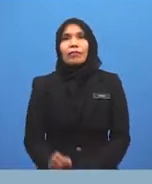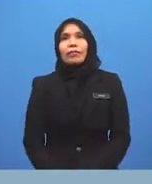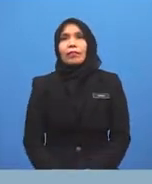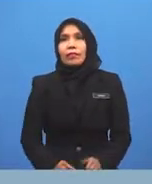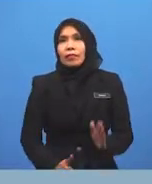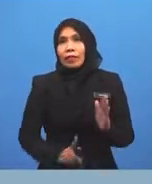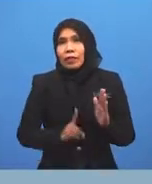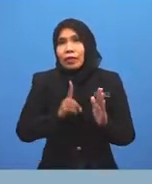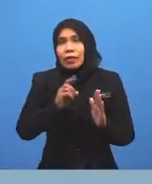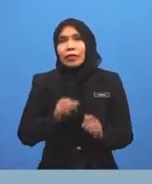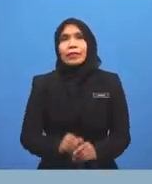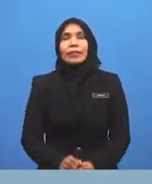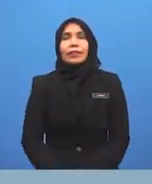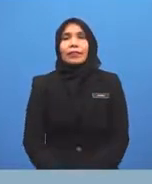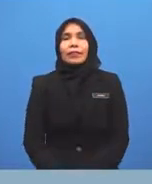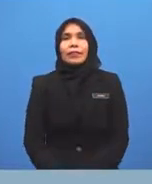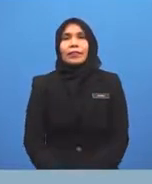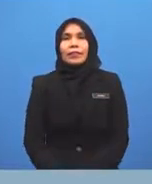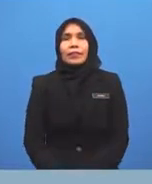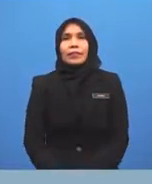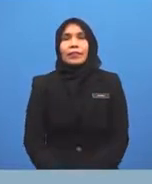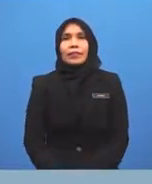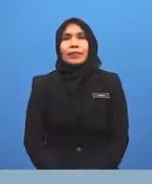pada paparan ini?